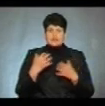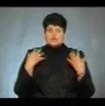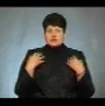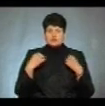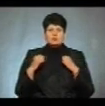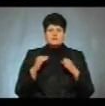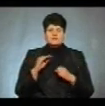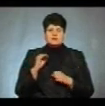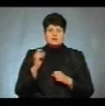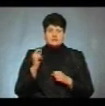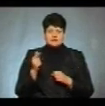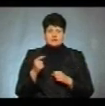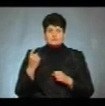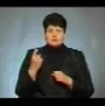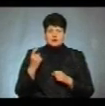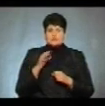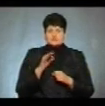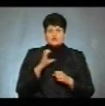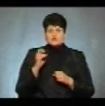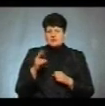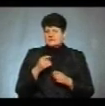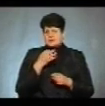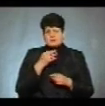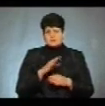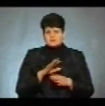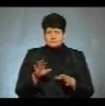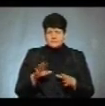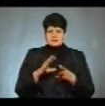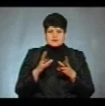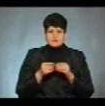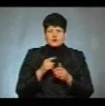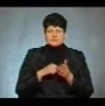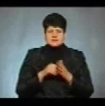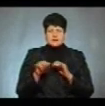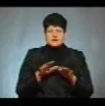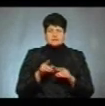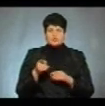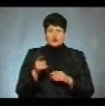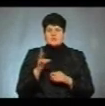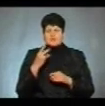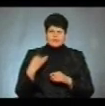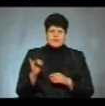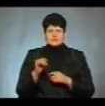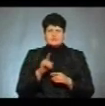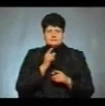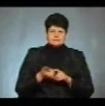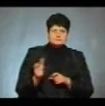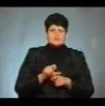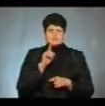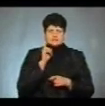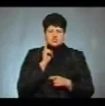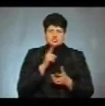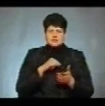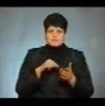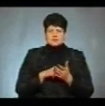управління житлово-комунального господарства Олег Соколовський не назвав. Загальноміська акція «Тернопіль – найзеленіше місто» відбувається під час двомісячника